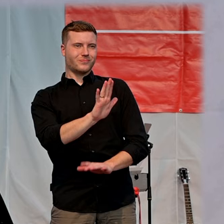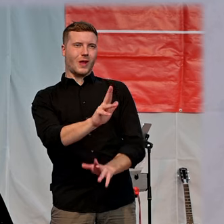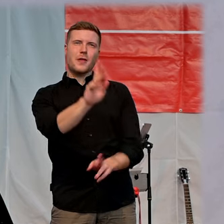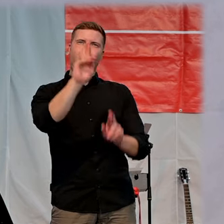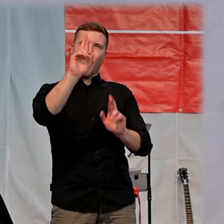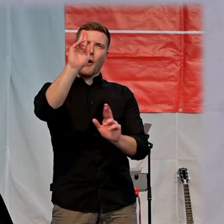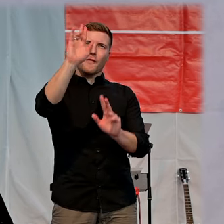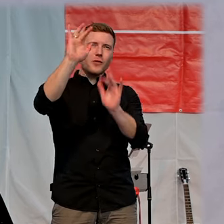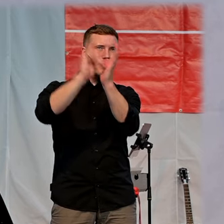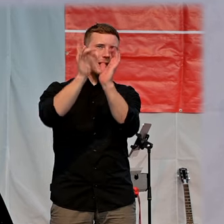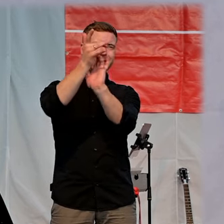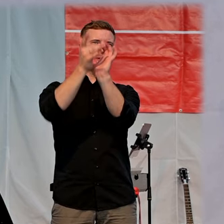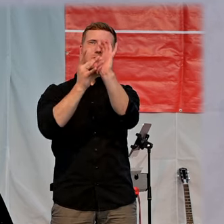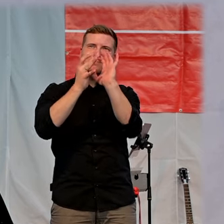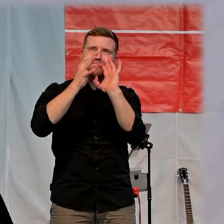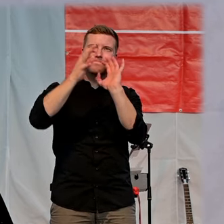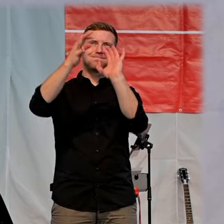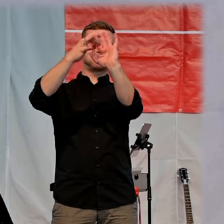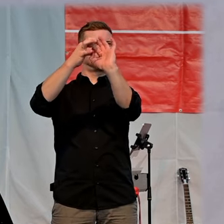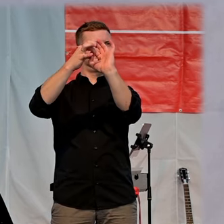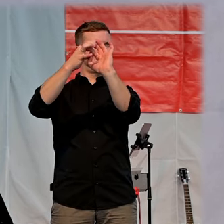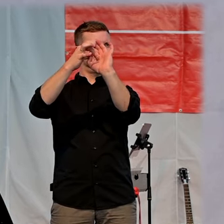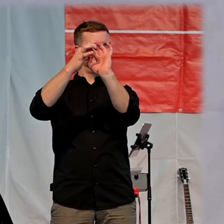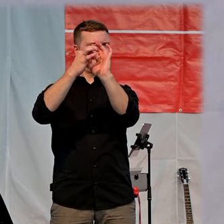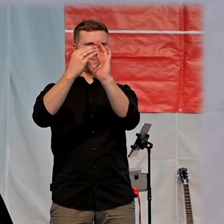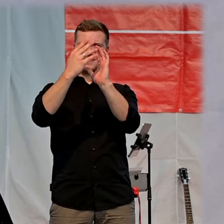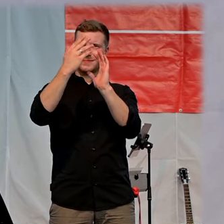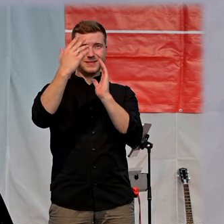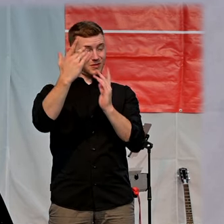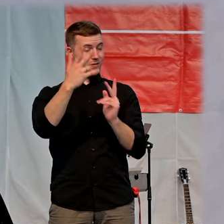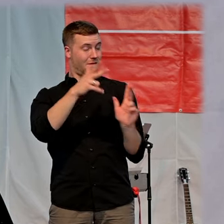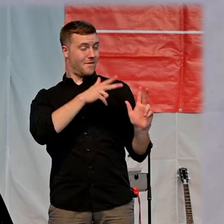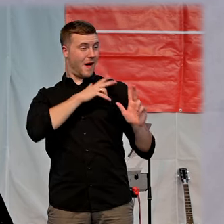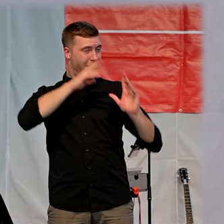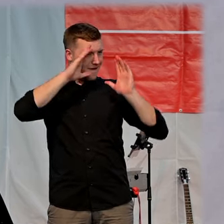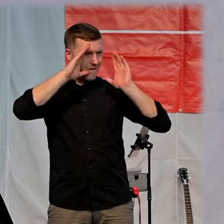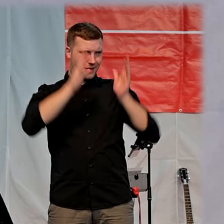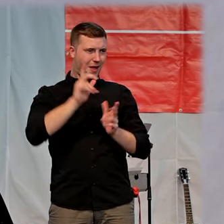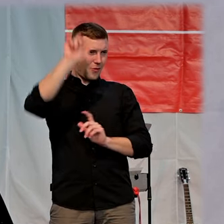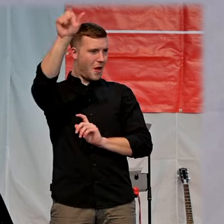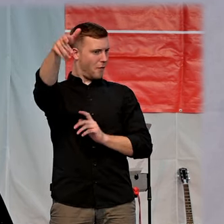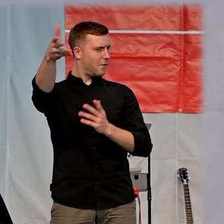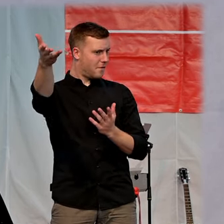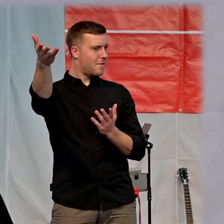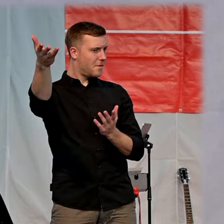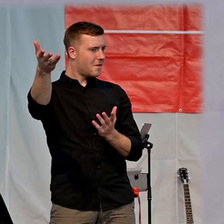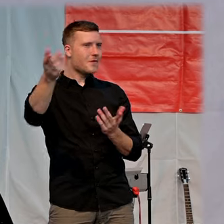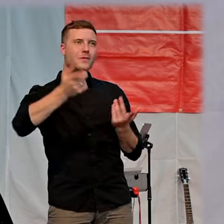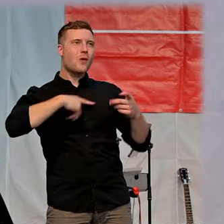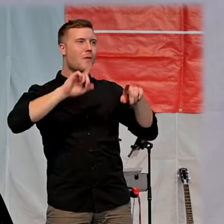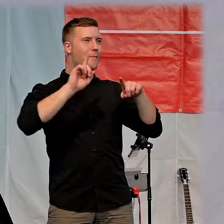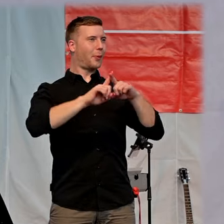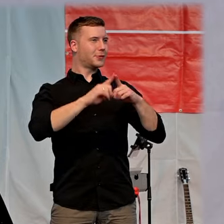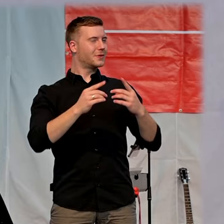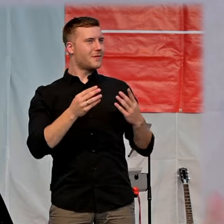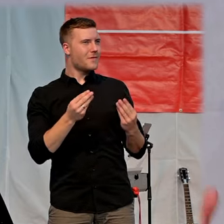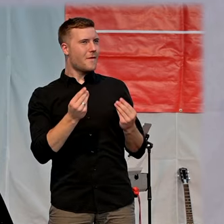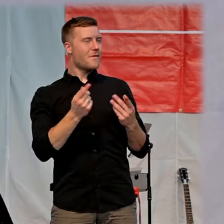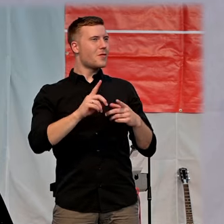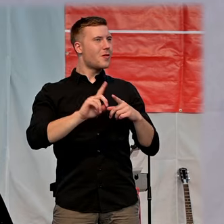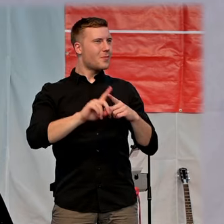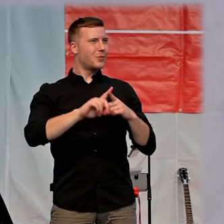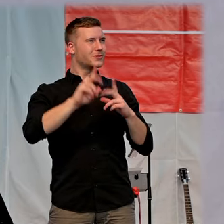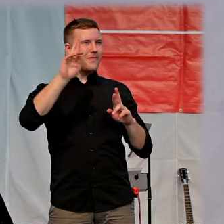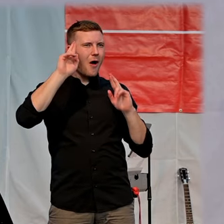Christus? Worauf vertraust du in diesen Zeiten? Wie viel Vertrauen und positive Hoffnung strahlt aus